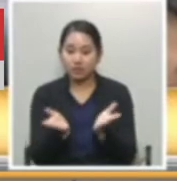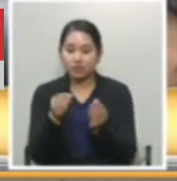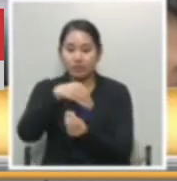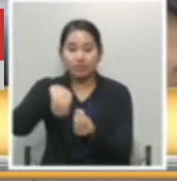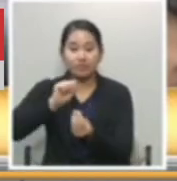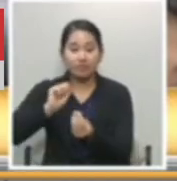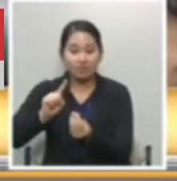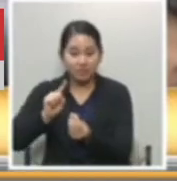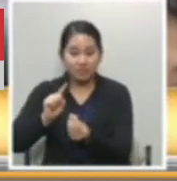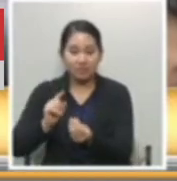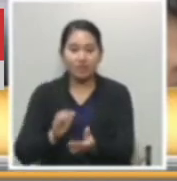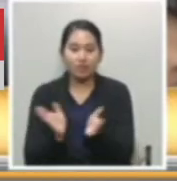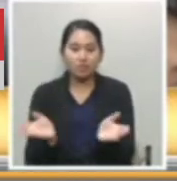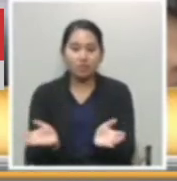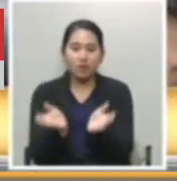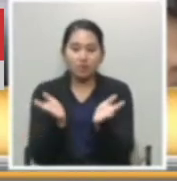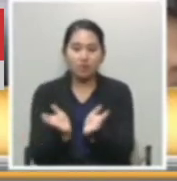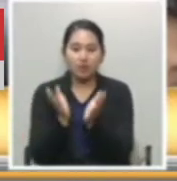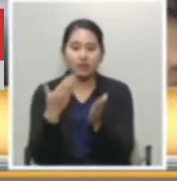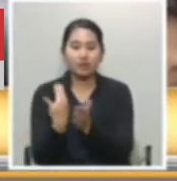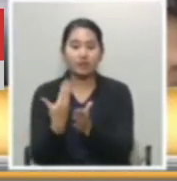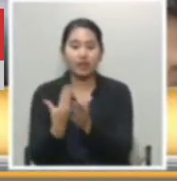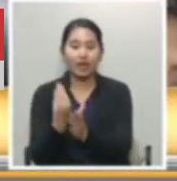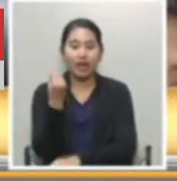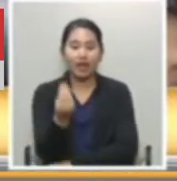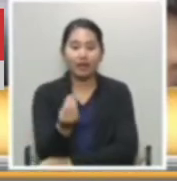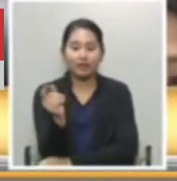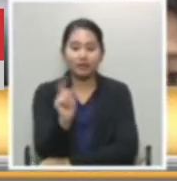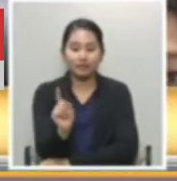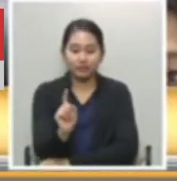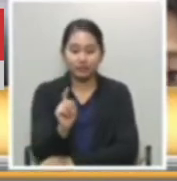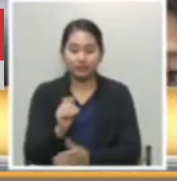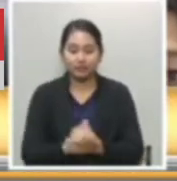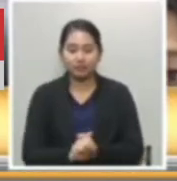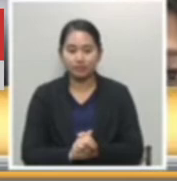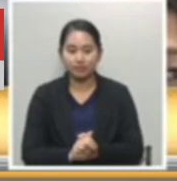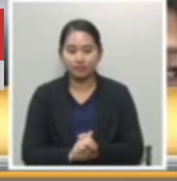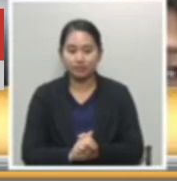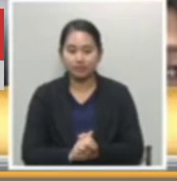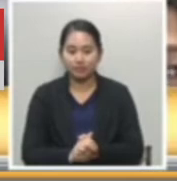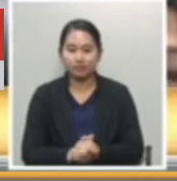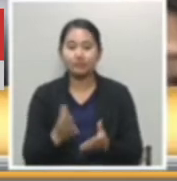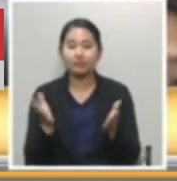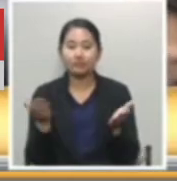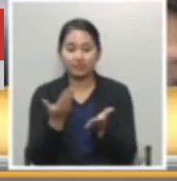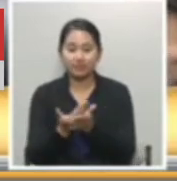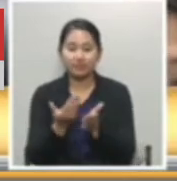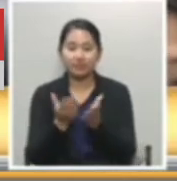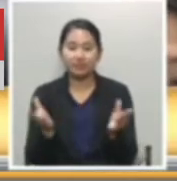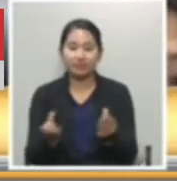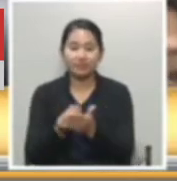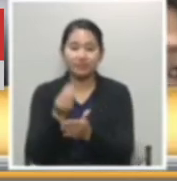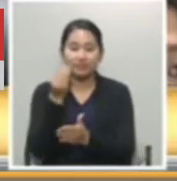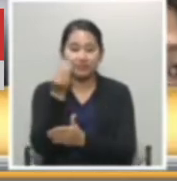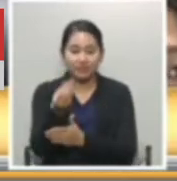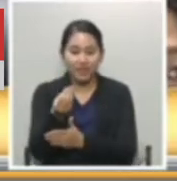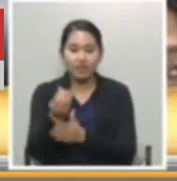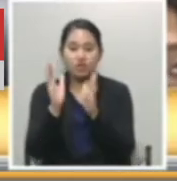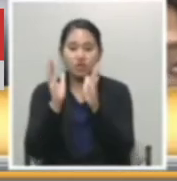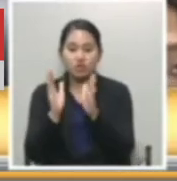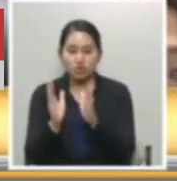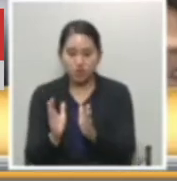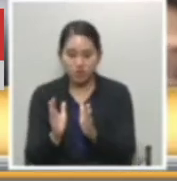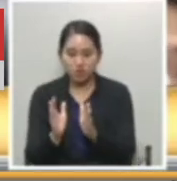เอาไปกระตุ้นไหลไปที่ไหนครับท่านประธานก็ไหลไปยังนายทุนครับไม่ได้ไหลไปที่ชาวบ้านเพรา